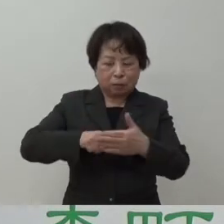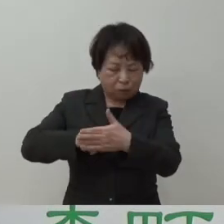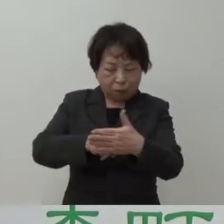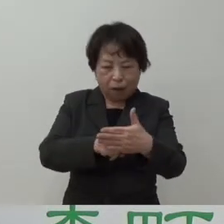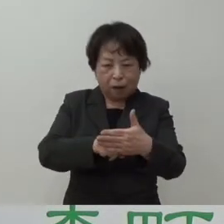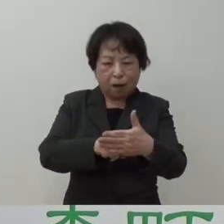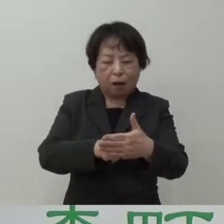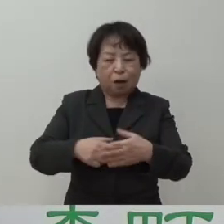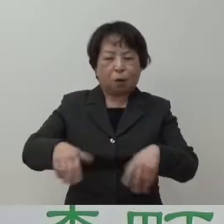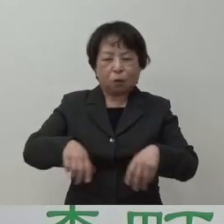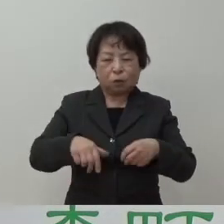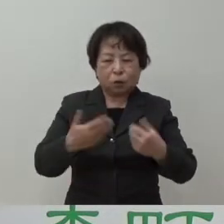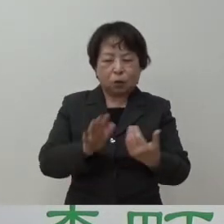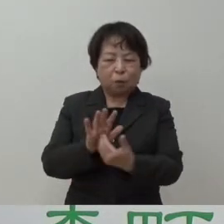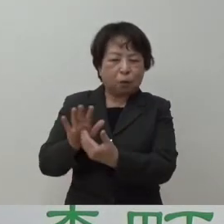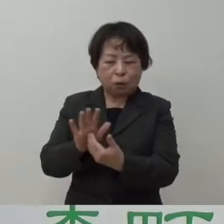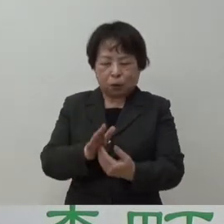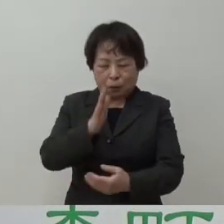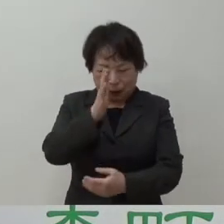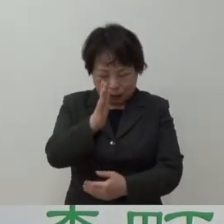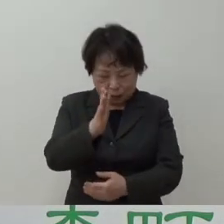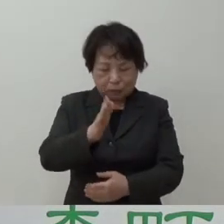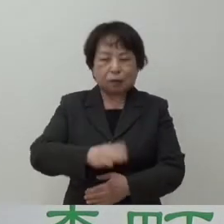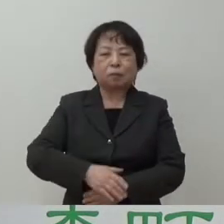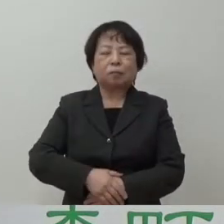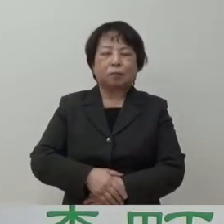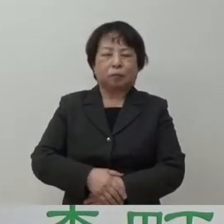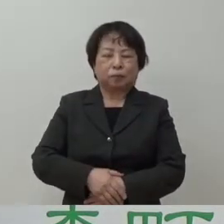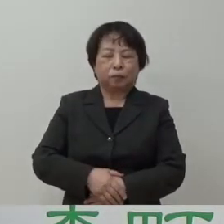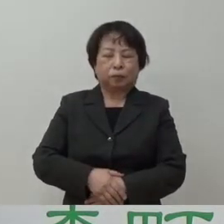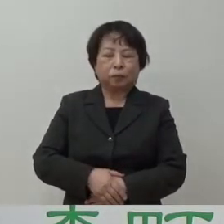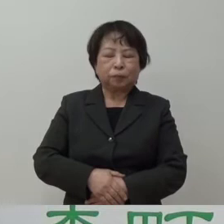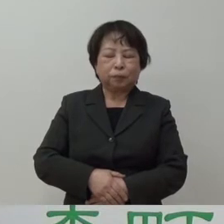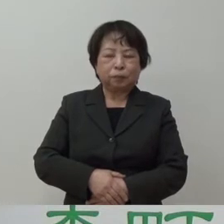交通事故防止をお願いします。